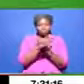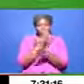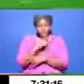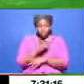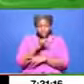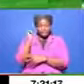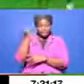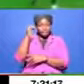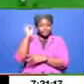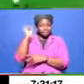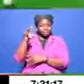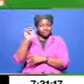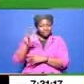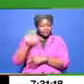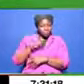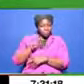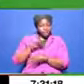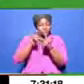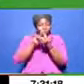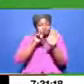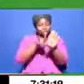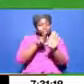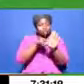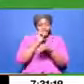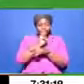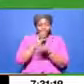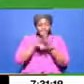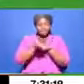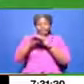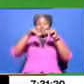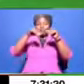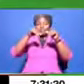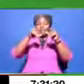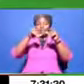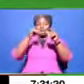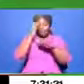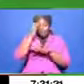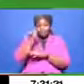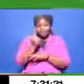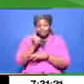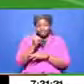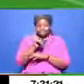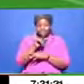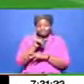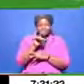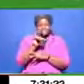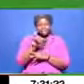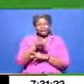haikushiriki kwenye mechi hizo za kufuzu kufuatia marufuku hiyo.